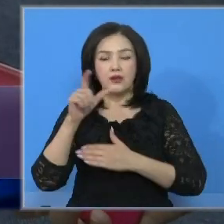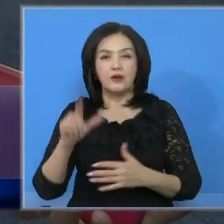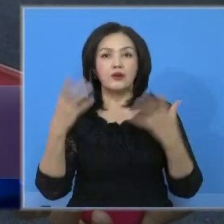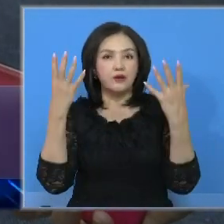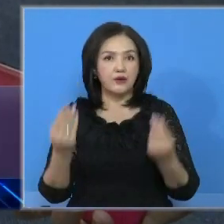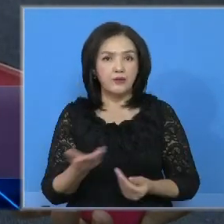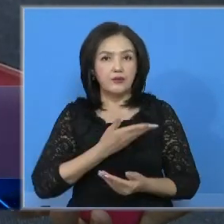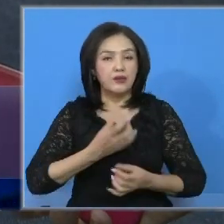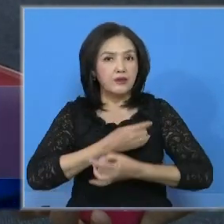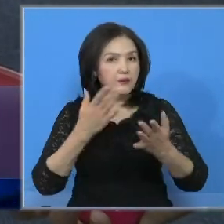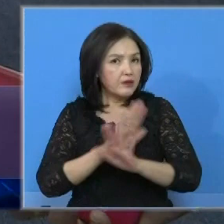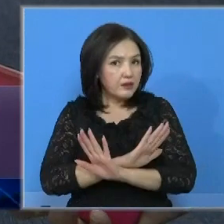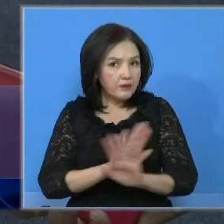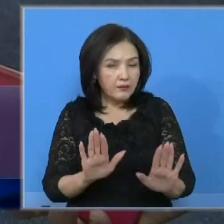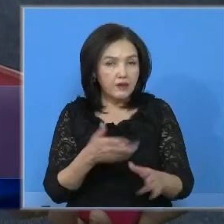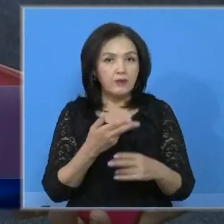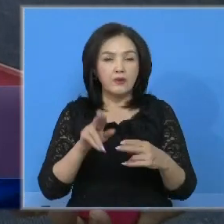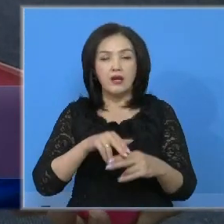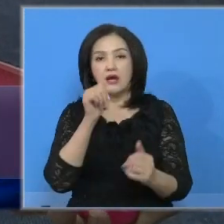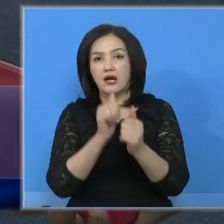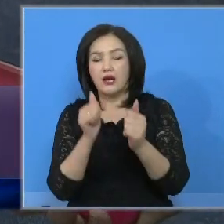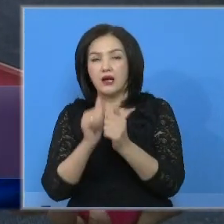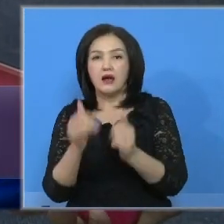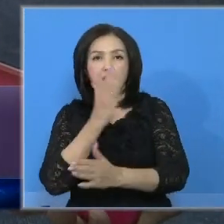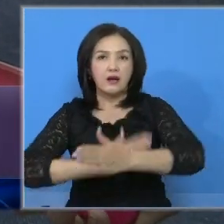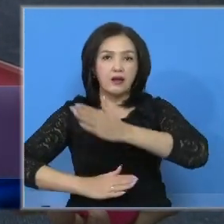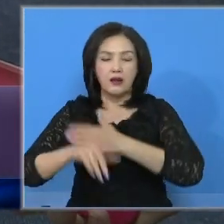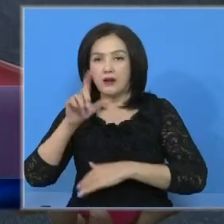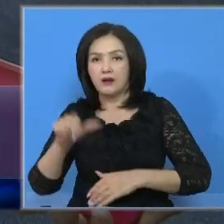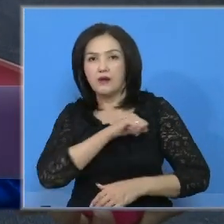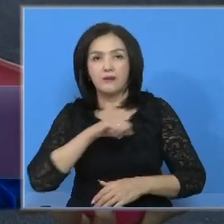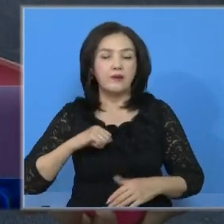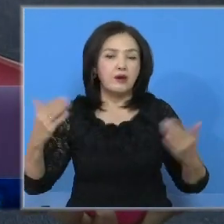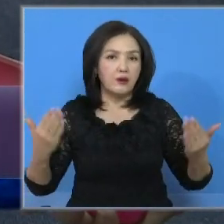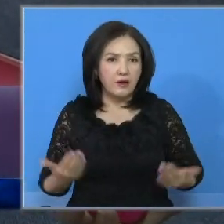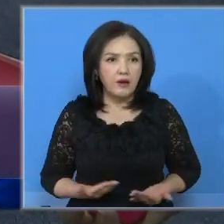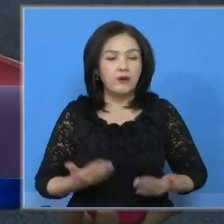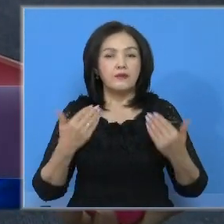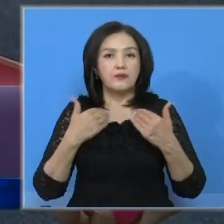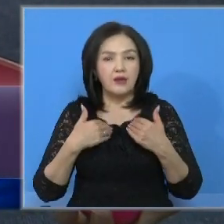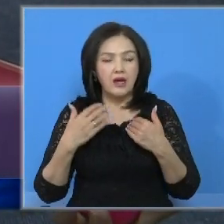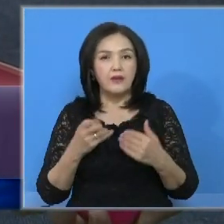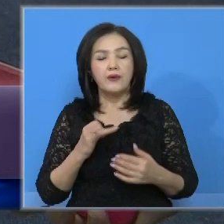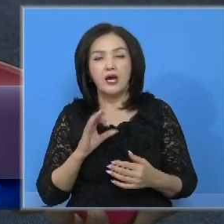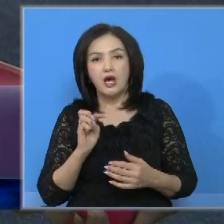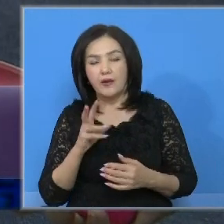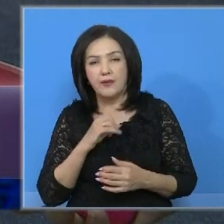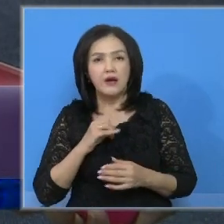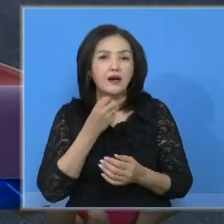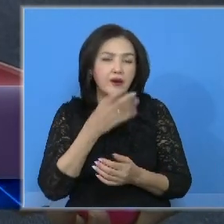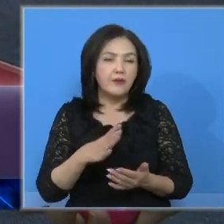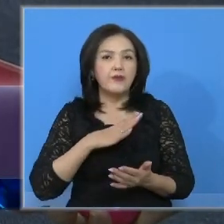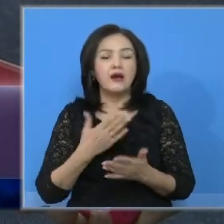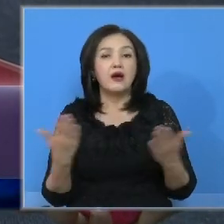біз үшін мереке емес. Бұл әрбір мүгедек азаматтың өзімнің өмірімде менің әлеуметтік жағдайымды